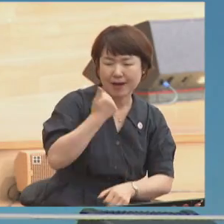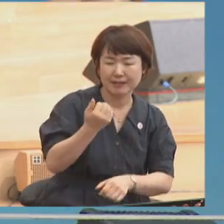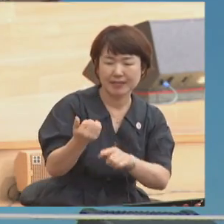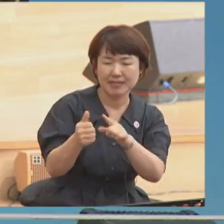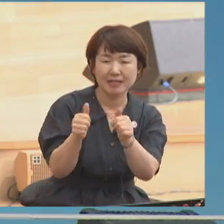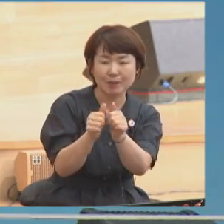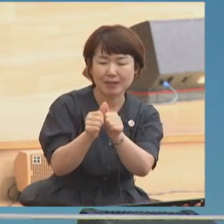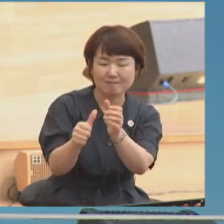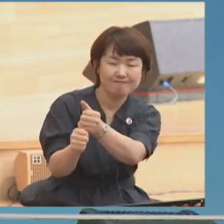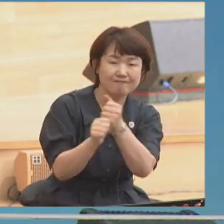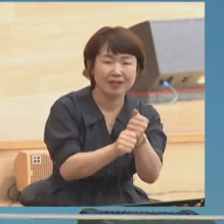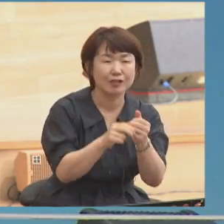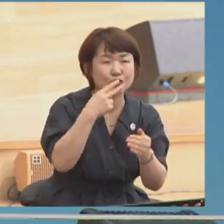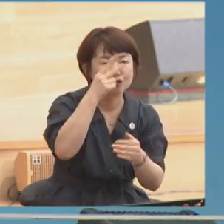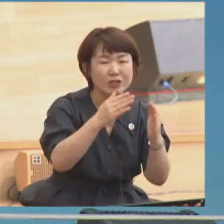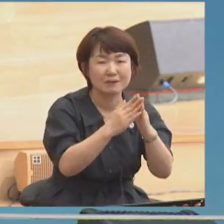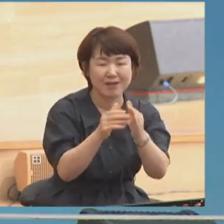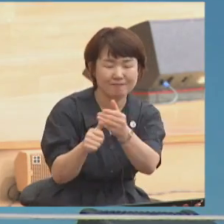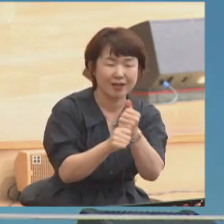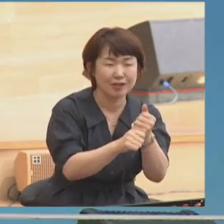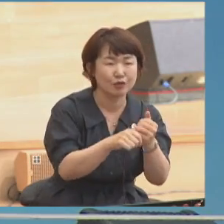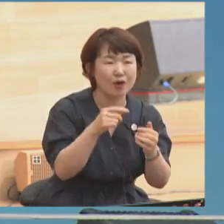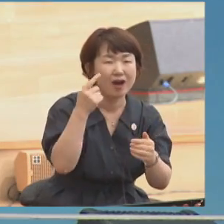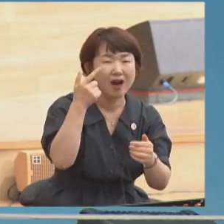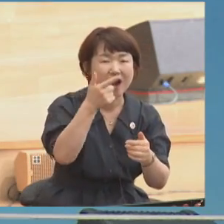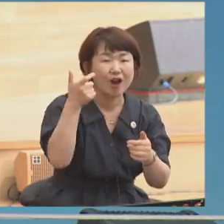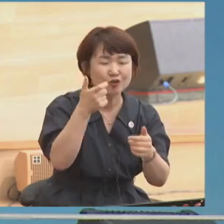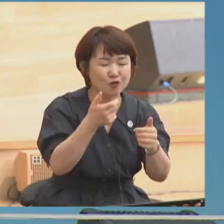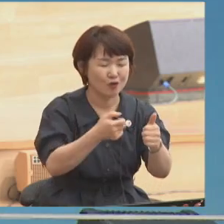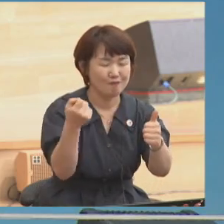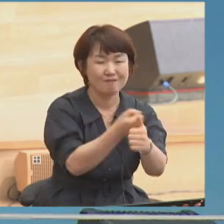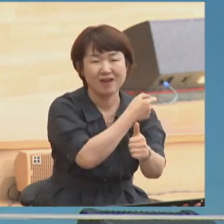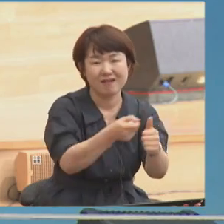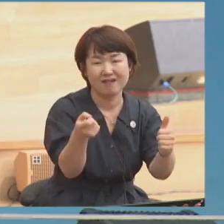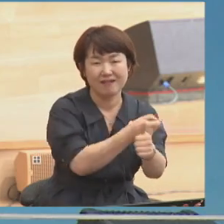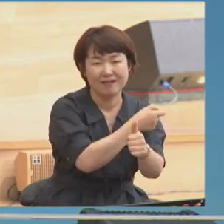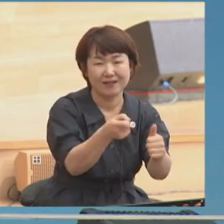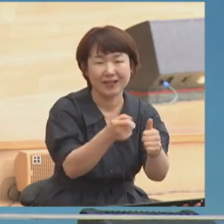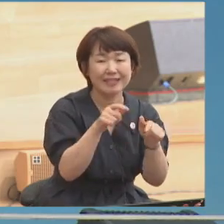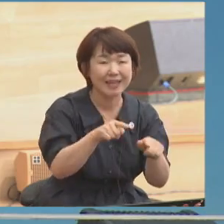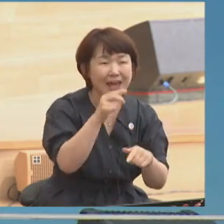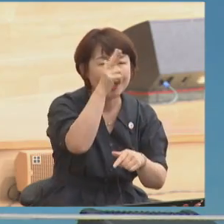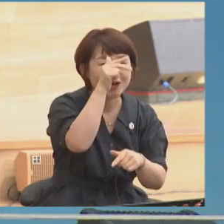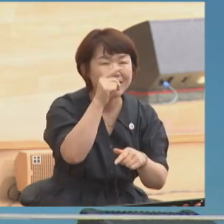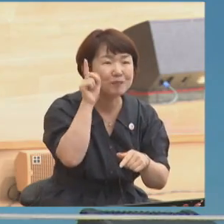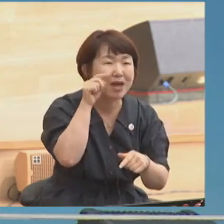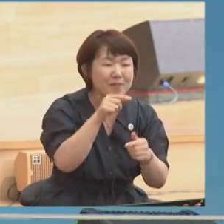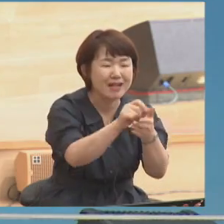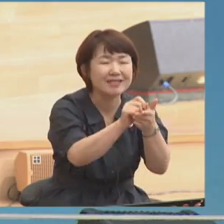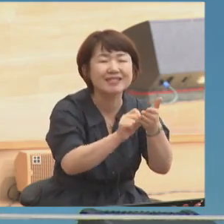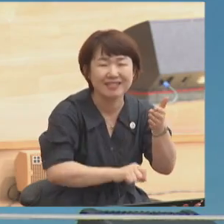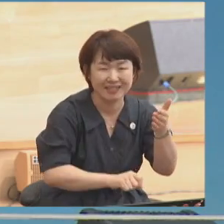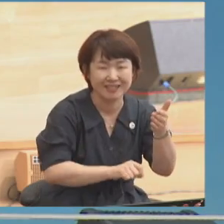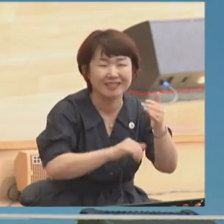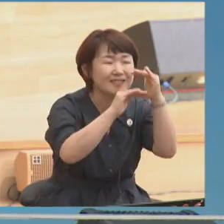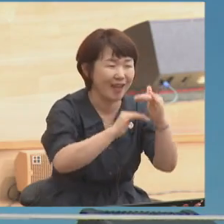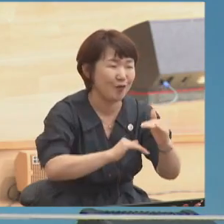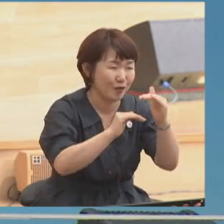남자를 술집에 끌고 가서 권총으로 때렸다. 이게 경찰 일제예요. 온통 뭐죠?